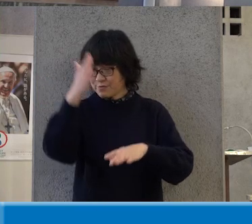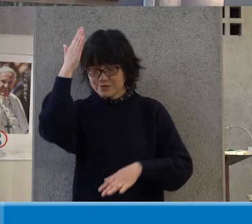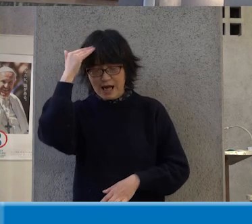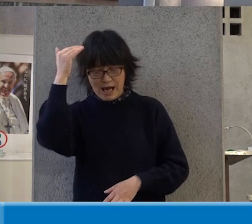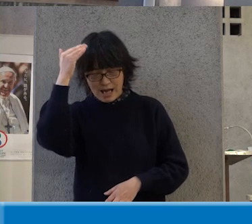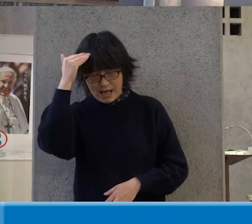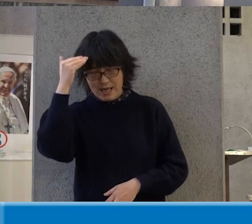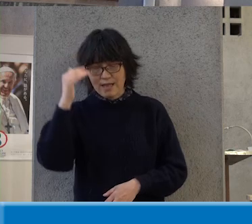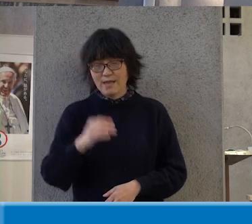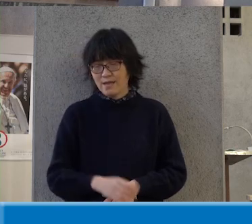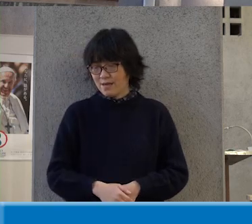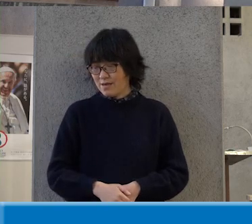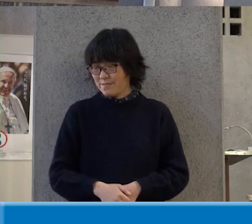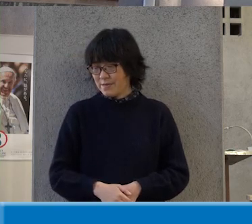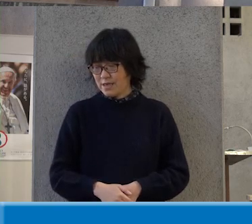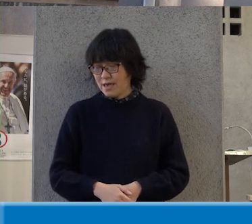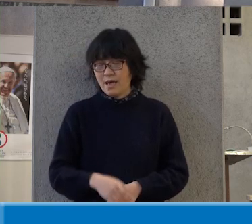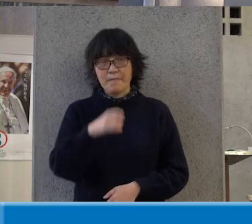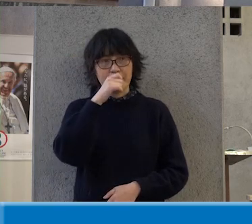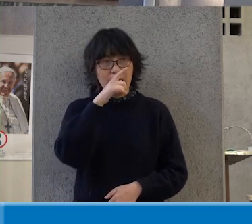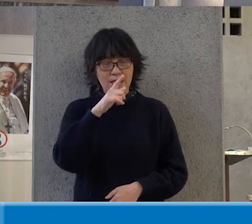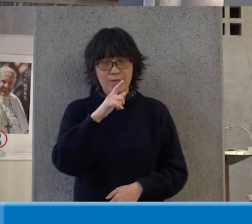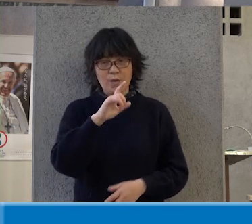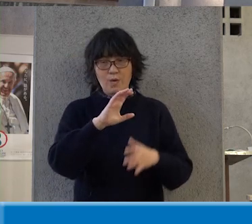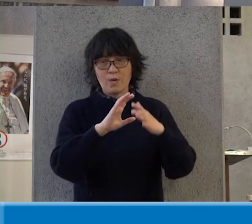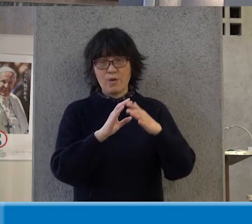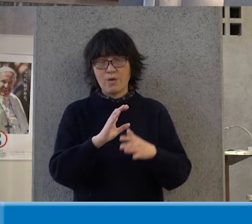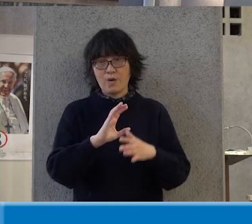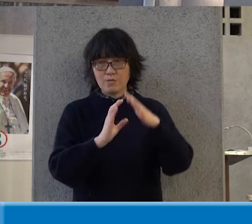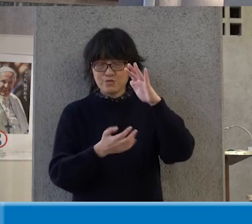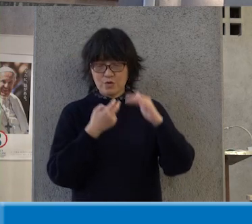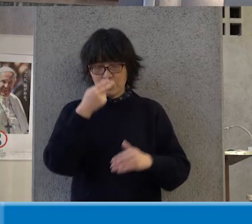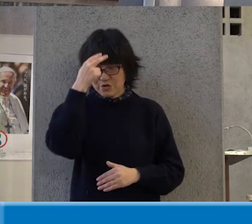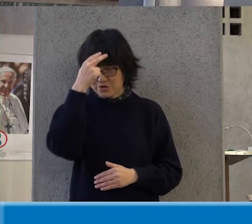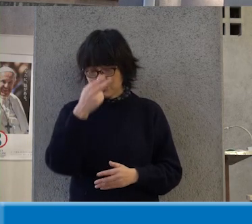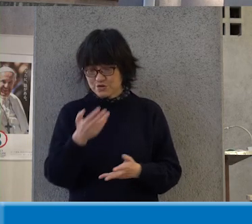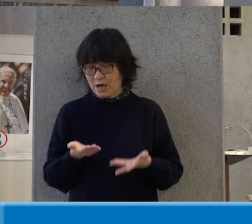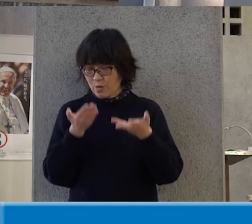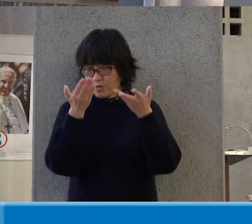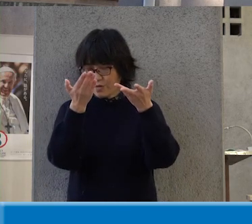された方、および関東の同士が行動され